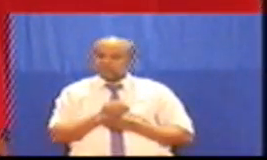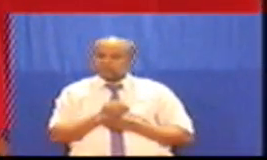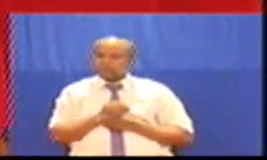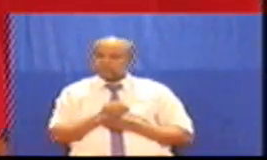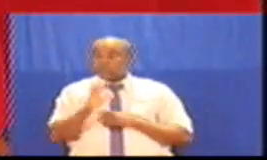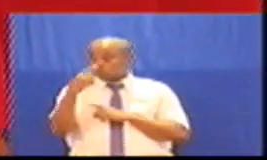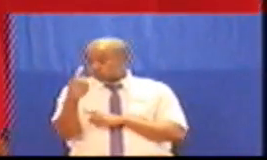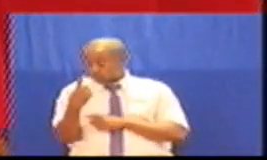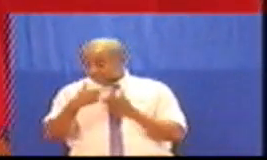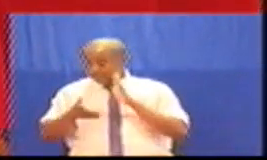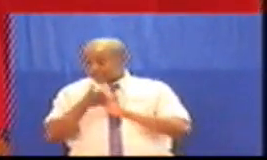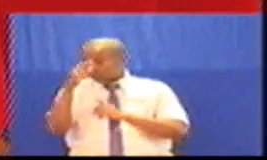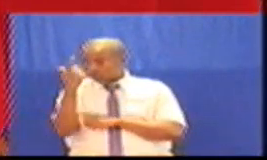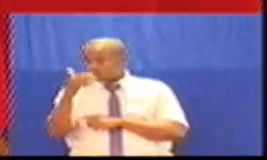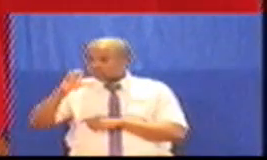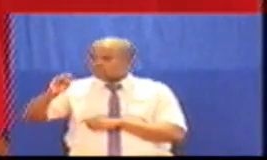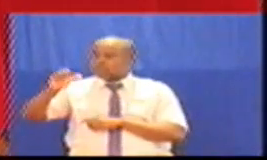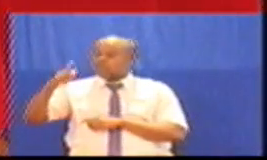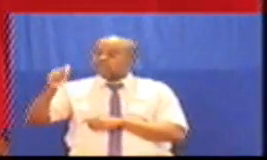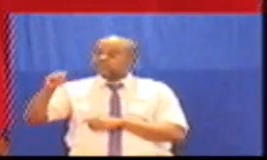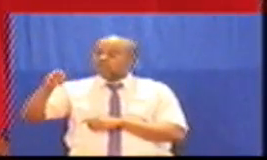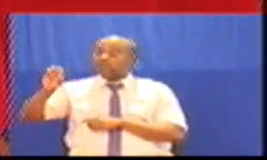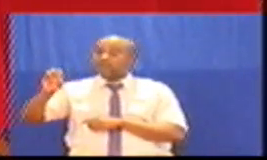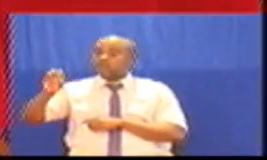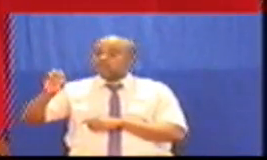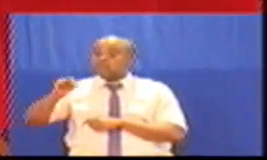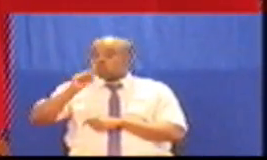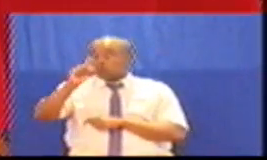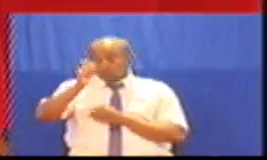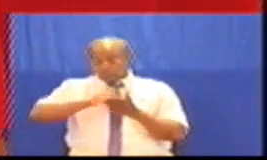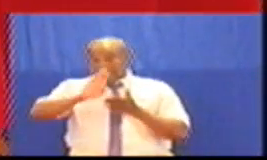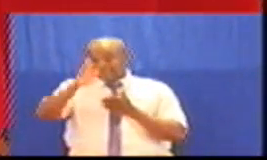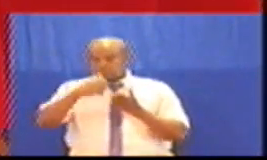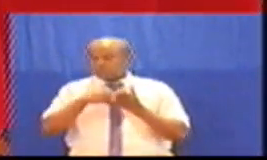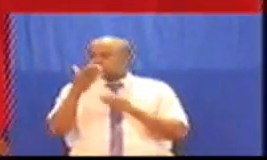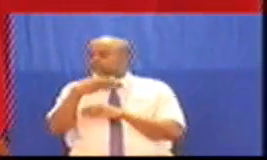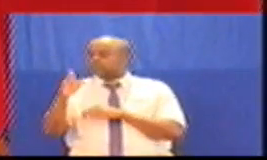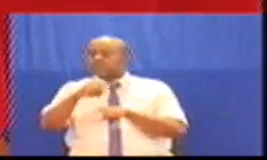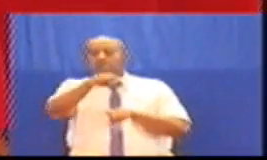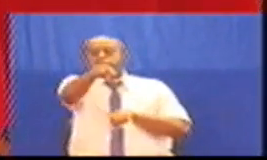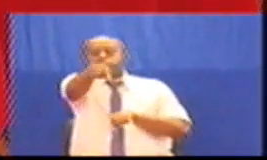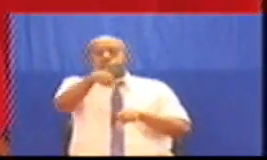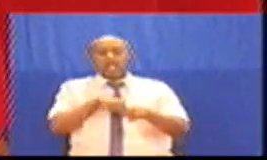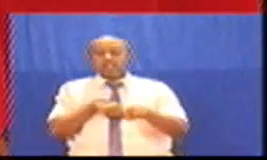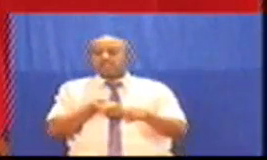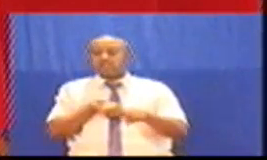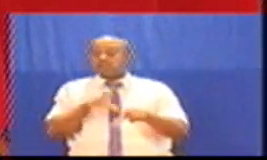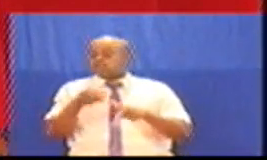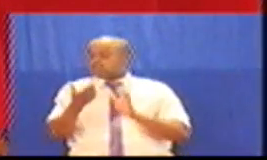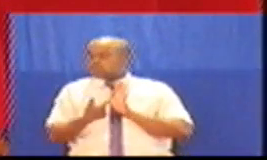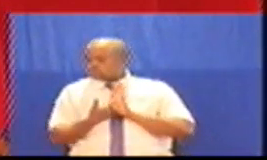Salome, maandishi yako ingawa yalikuwa nje ya mstari, lakini umeonyesha